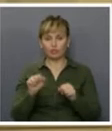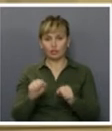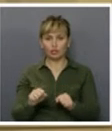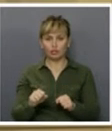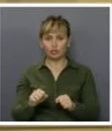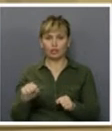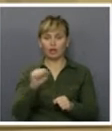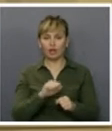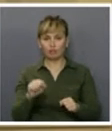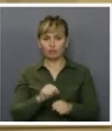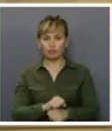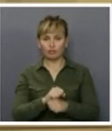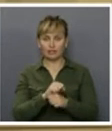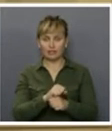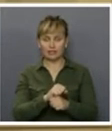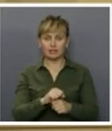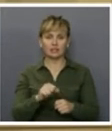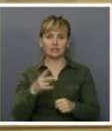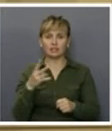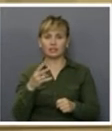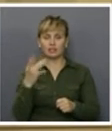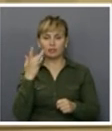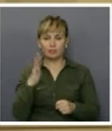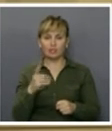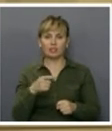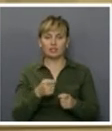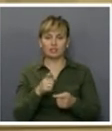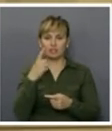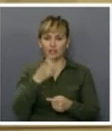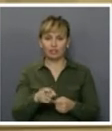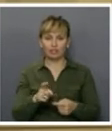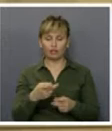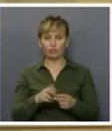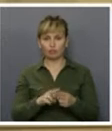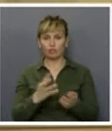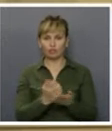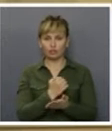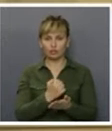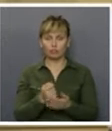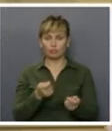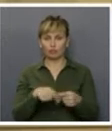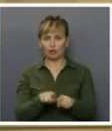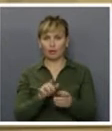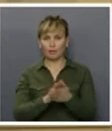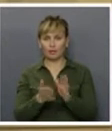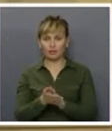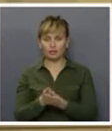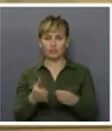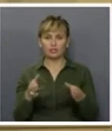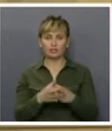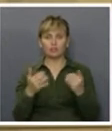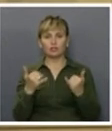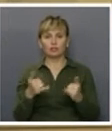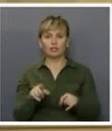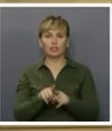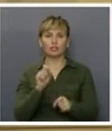фоне августовской девальвации ритейлеры не раз заявляли о проблемах, с которыми столкнулись участники рынка. Каково положение дел в сегменте сегодня и